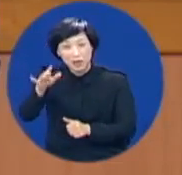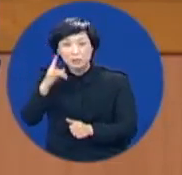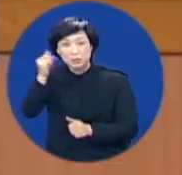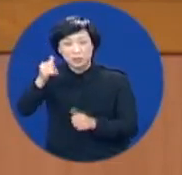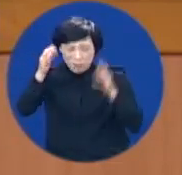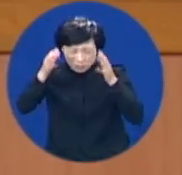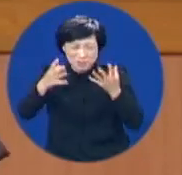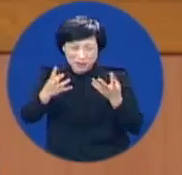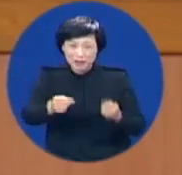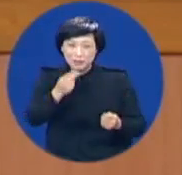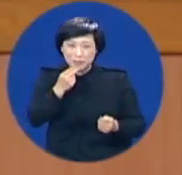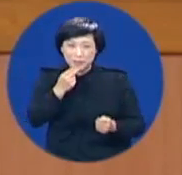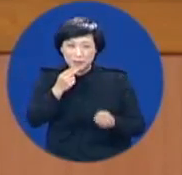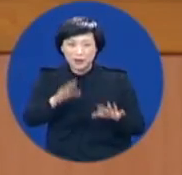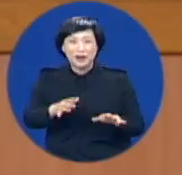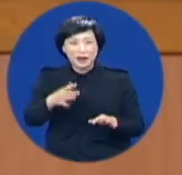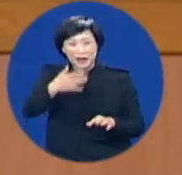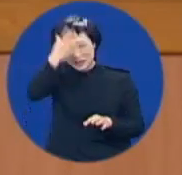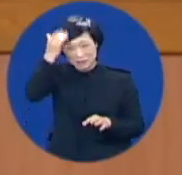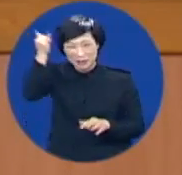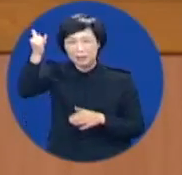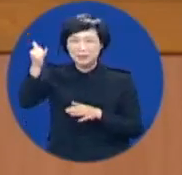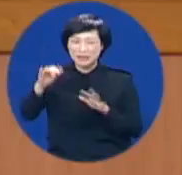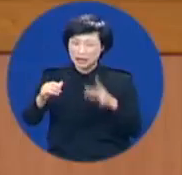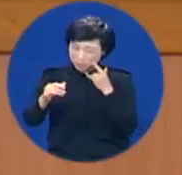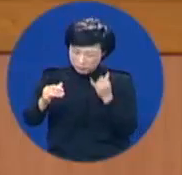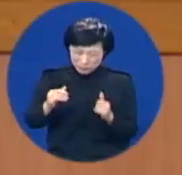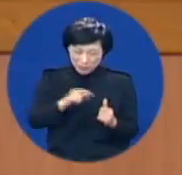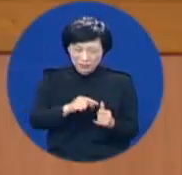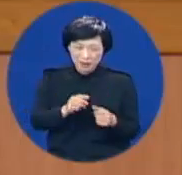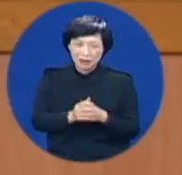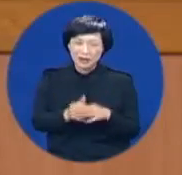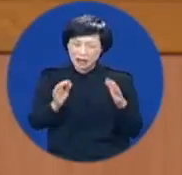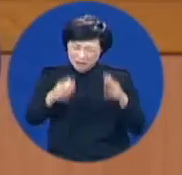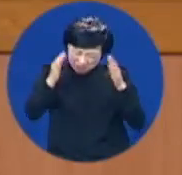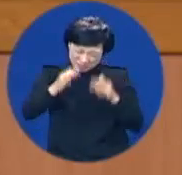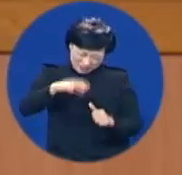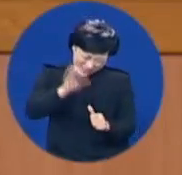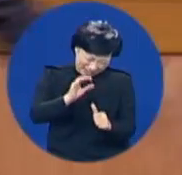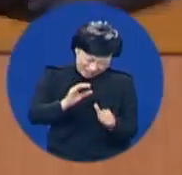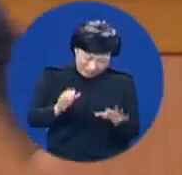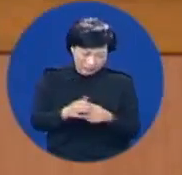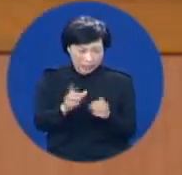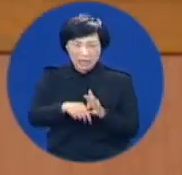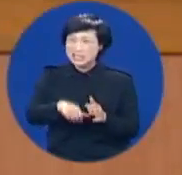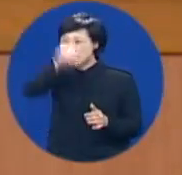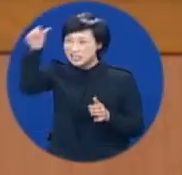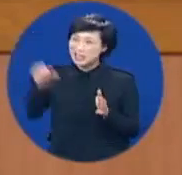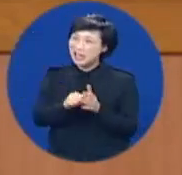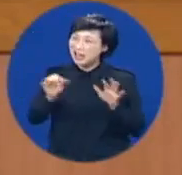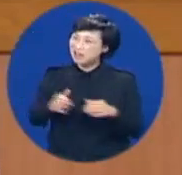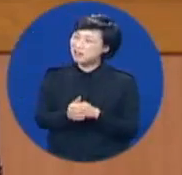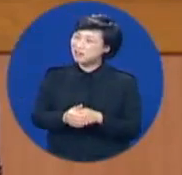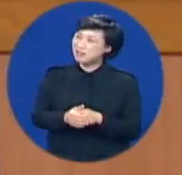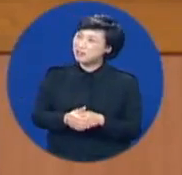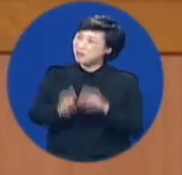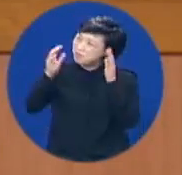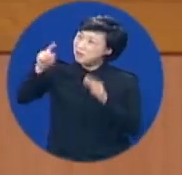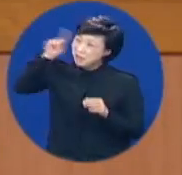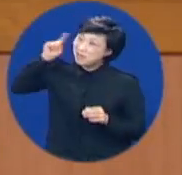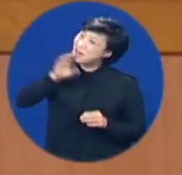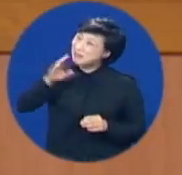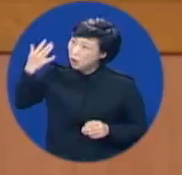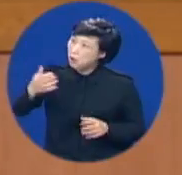했어. 우리 할아버지 할머니가 공부해라 공부해라 해도 인생이 공부가 다요 똑같은 소리였어. 나도